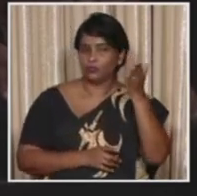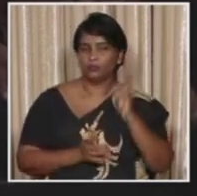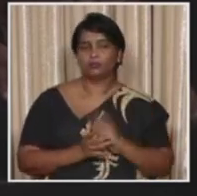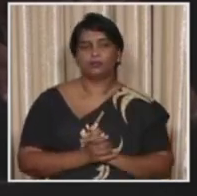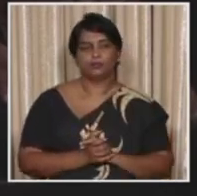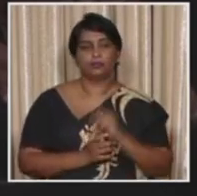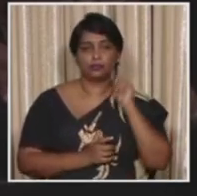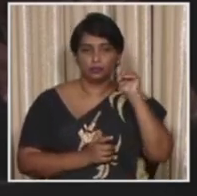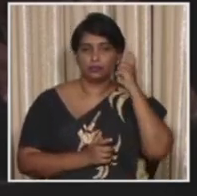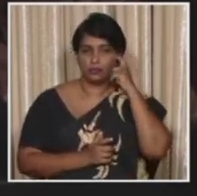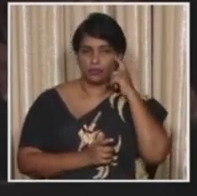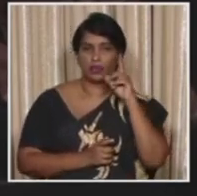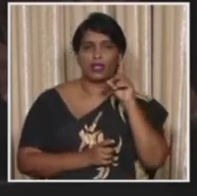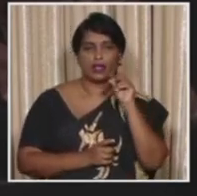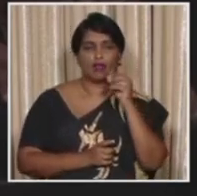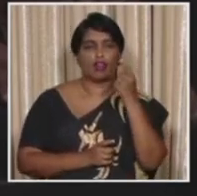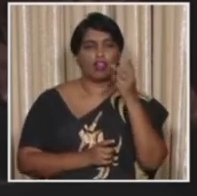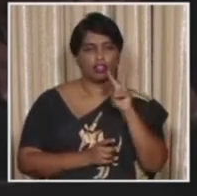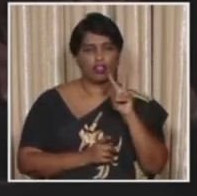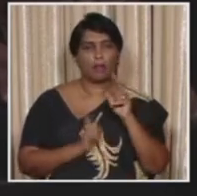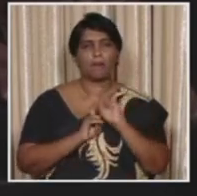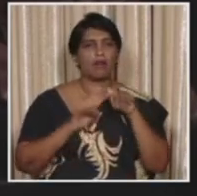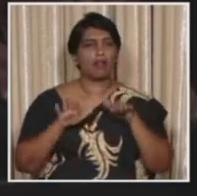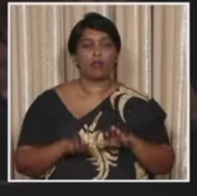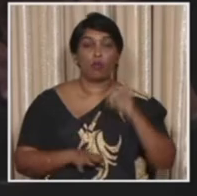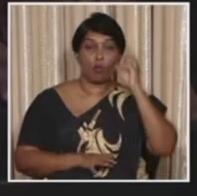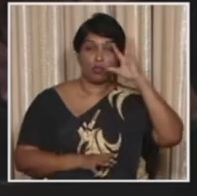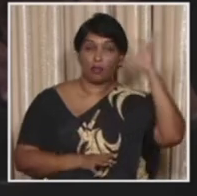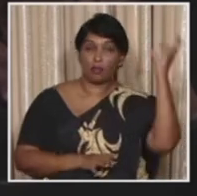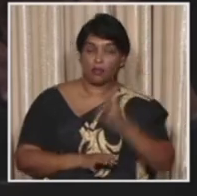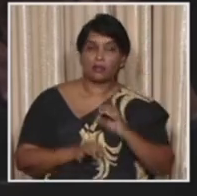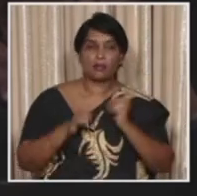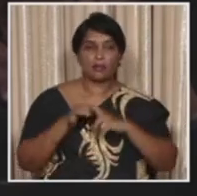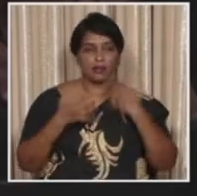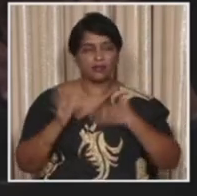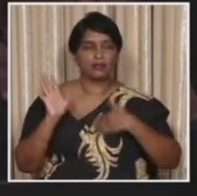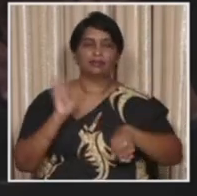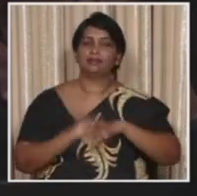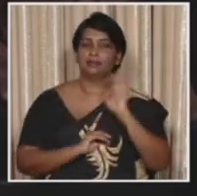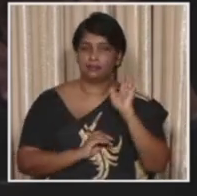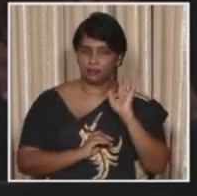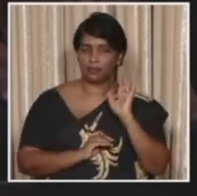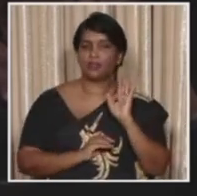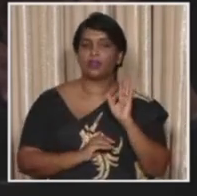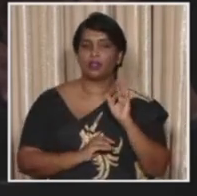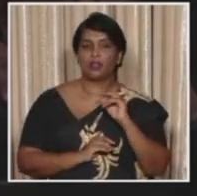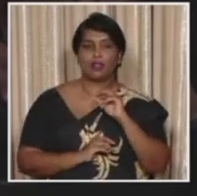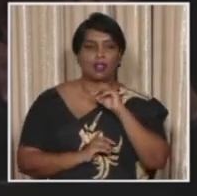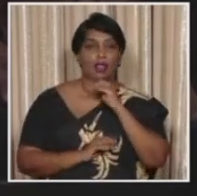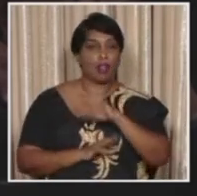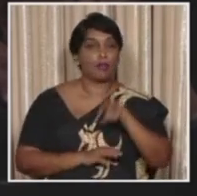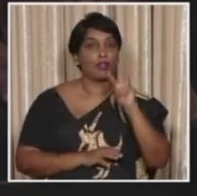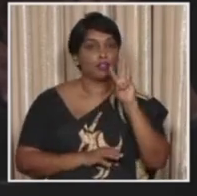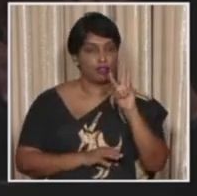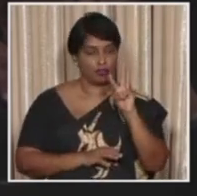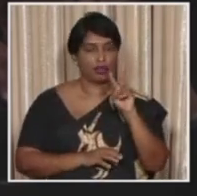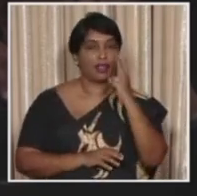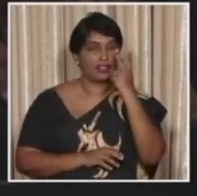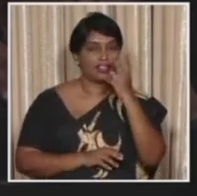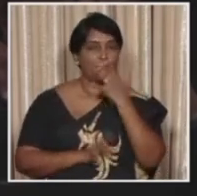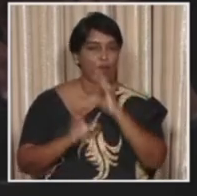Utama dana mama ikolah dolah, mana kurang mesabab ini. Namu tu deh mana, udah perasaan apa katakan. Mana dawa tuh dinek kira dinek perpasal